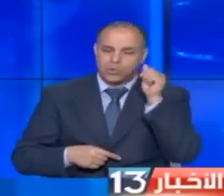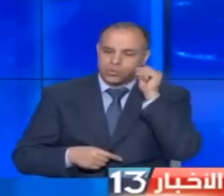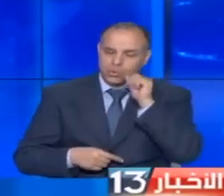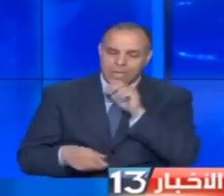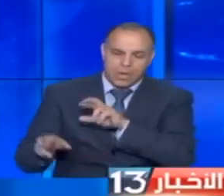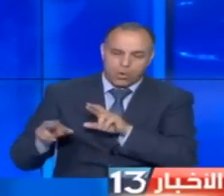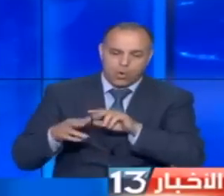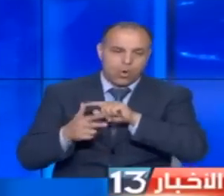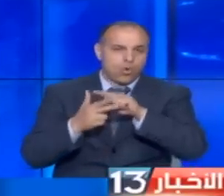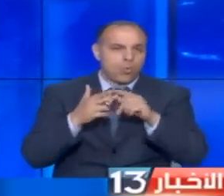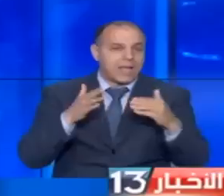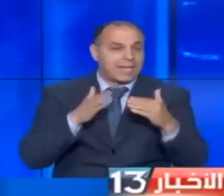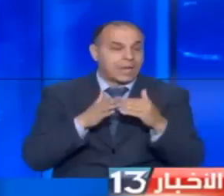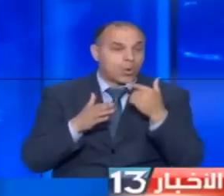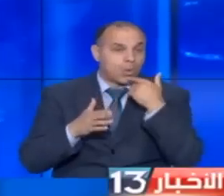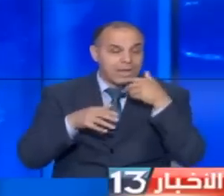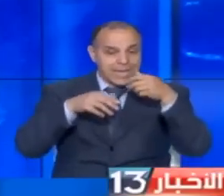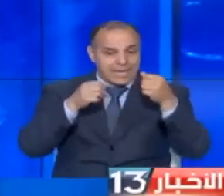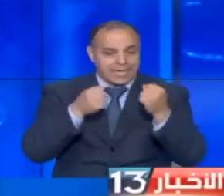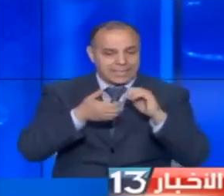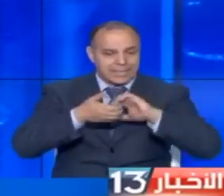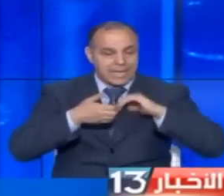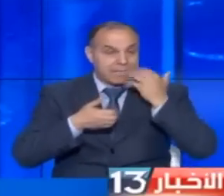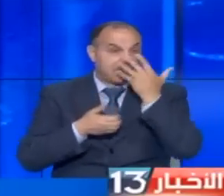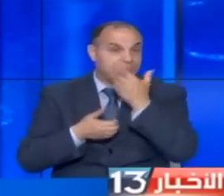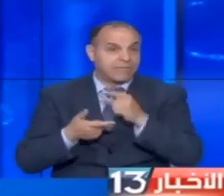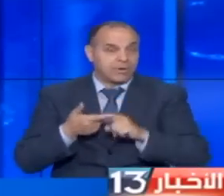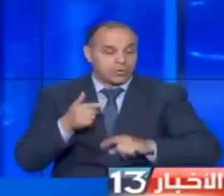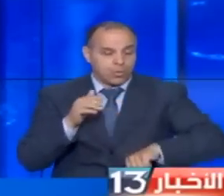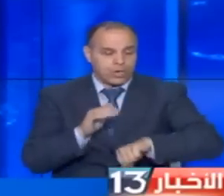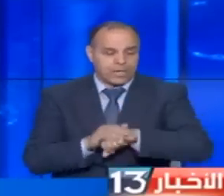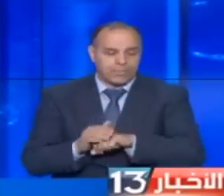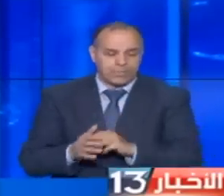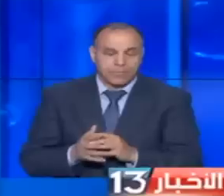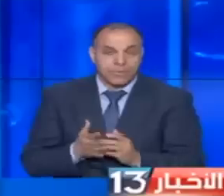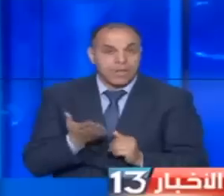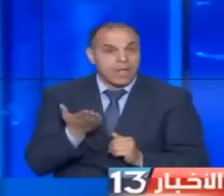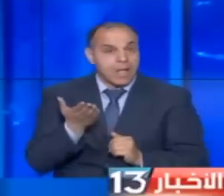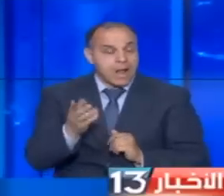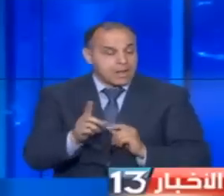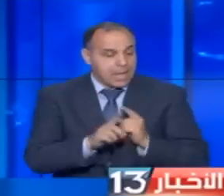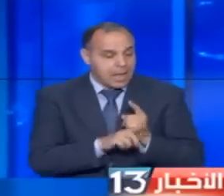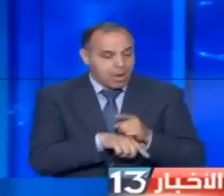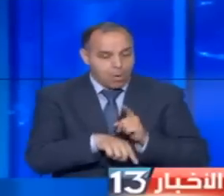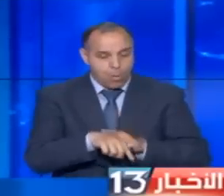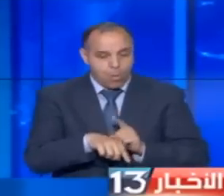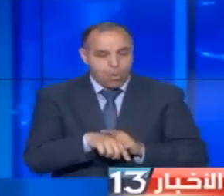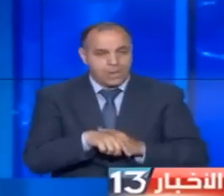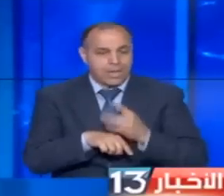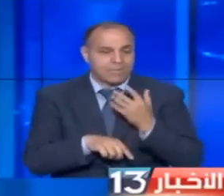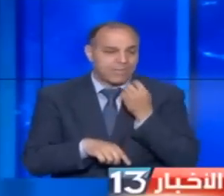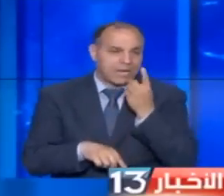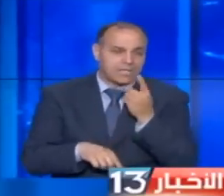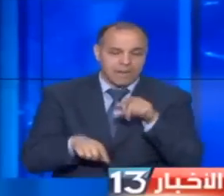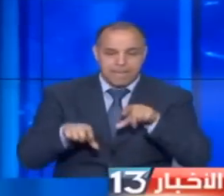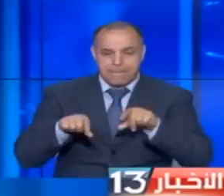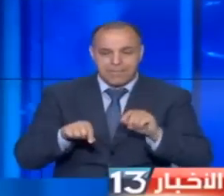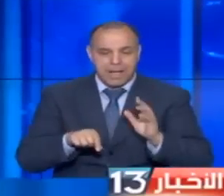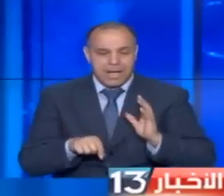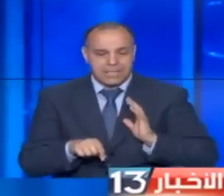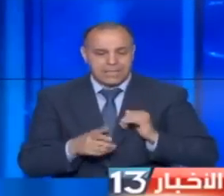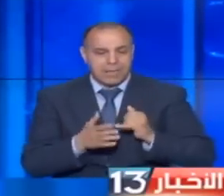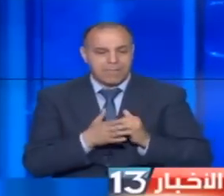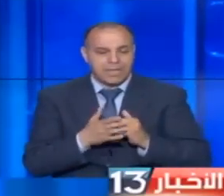اياب ربع نهائي كاس الاتحاد الافريقي لكره القدم اللقاء يبدا ساعه الخامسه بملعب الجيش